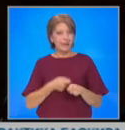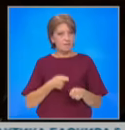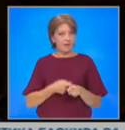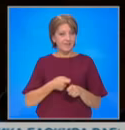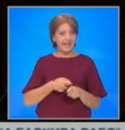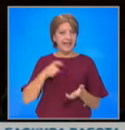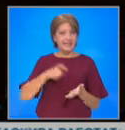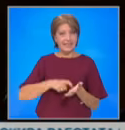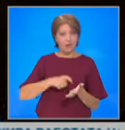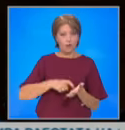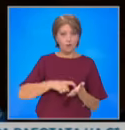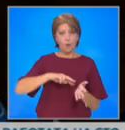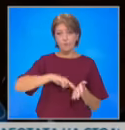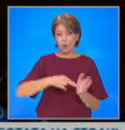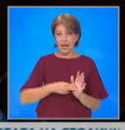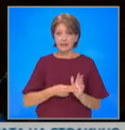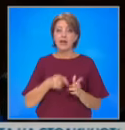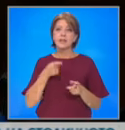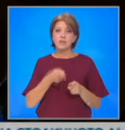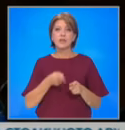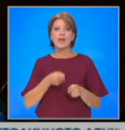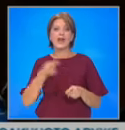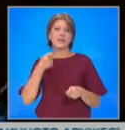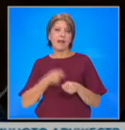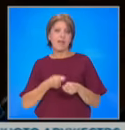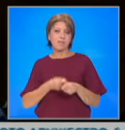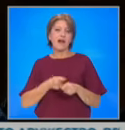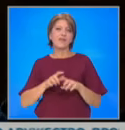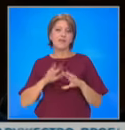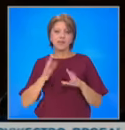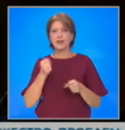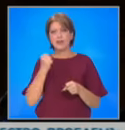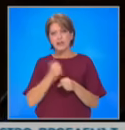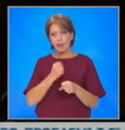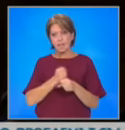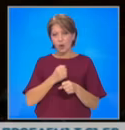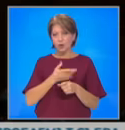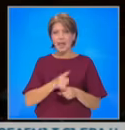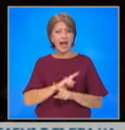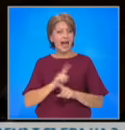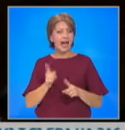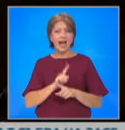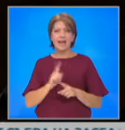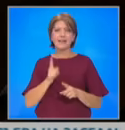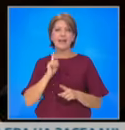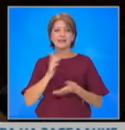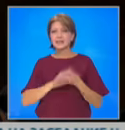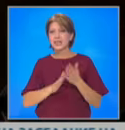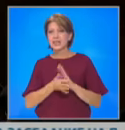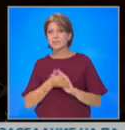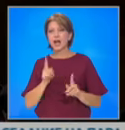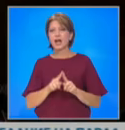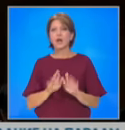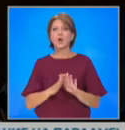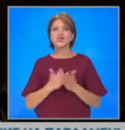именно магистратите да могат да продължат да осъществяват магистратските си функции, а не изцяло само да се занимават като членове